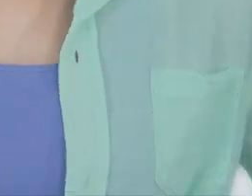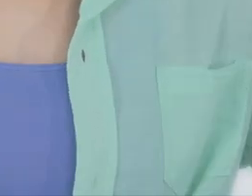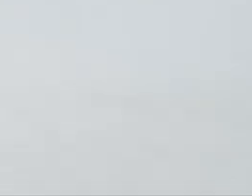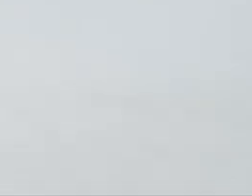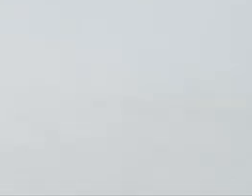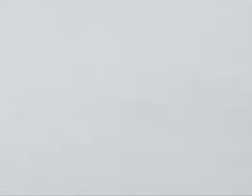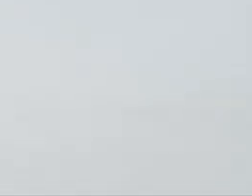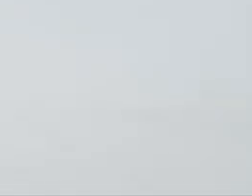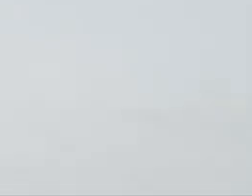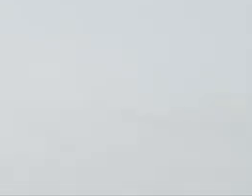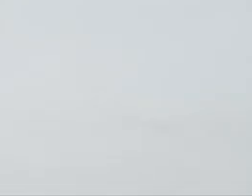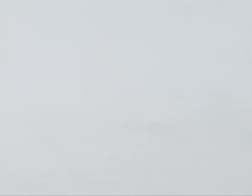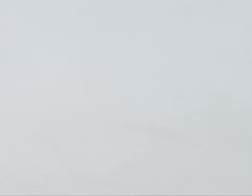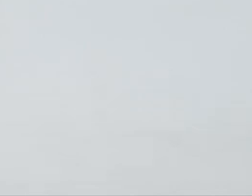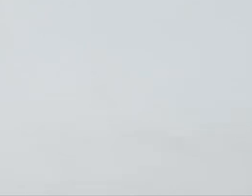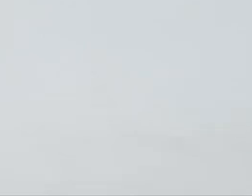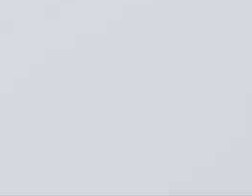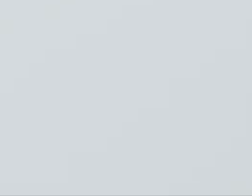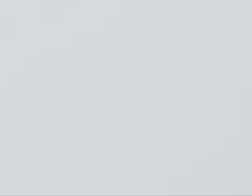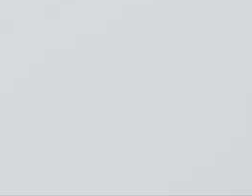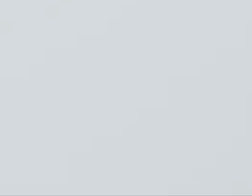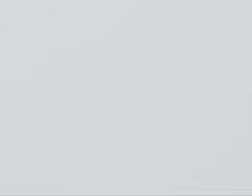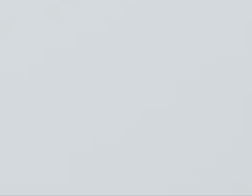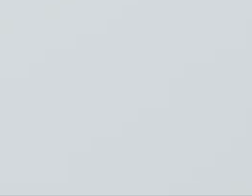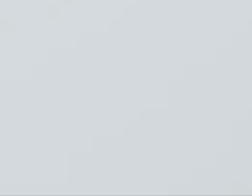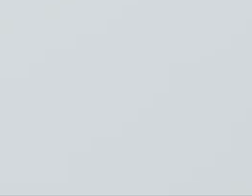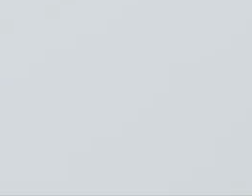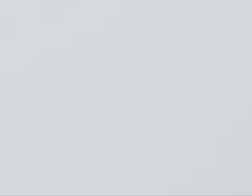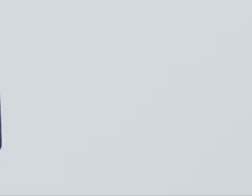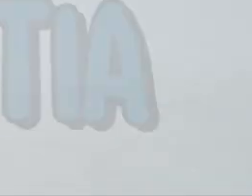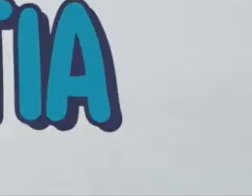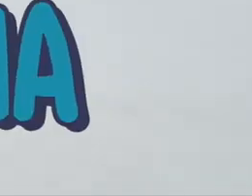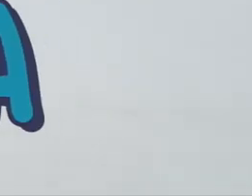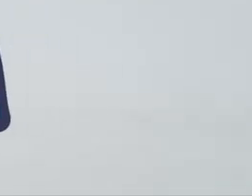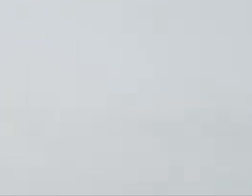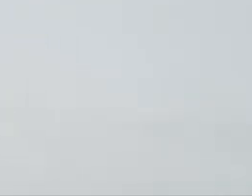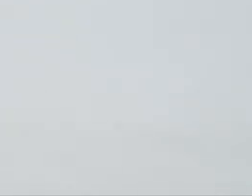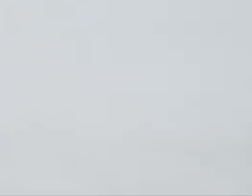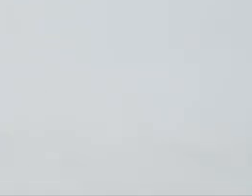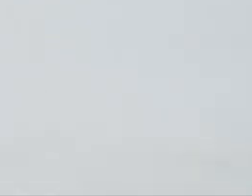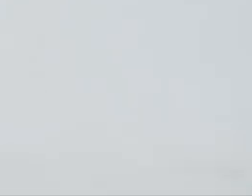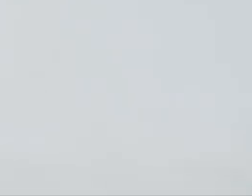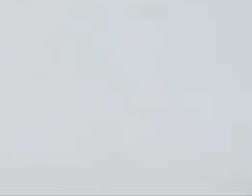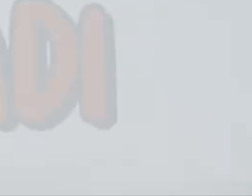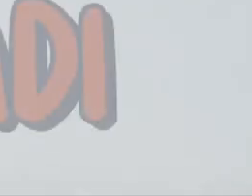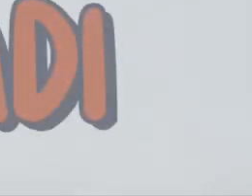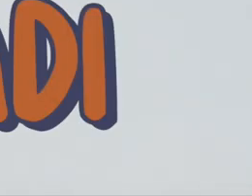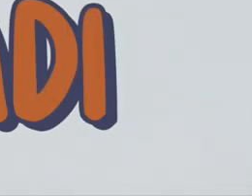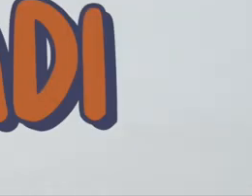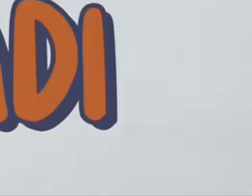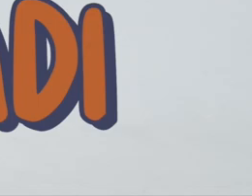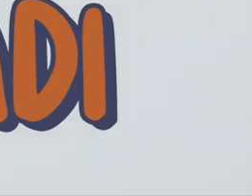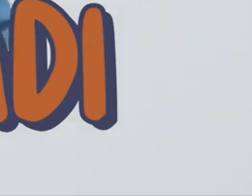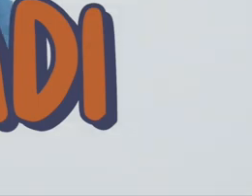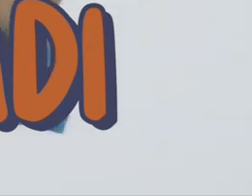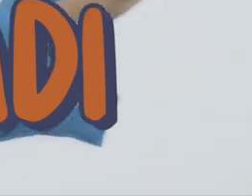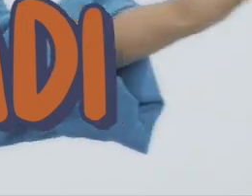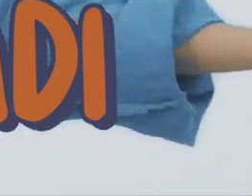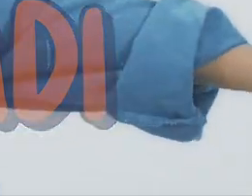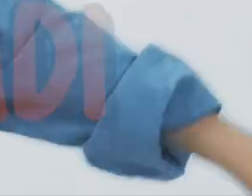Oh masker bersih mengikat janji janji setia setia